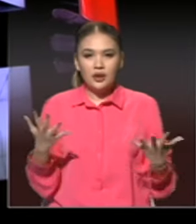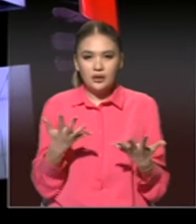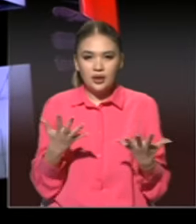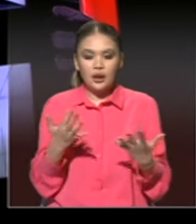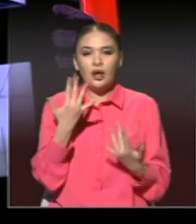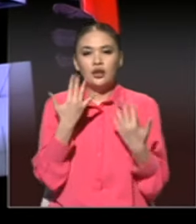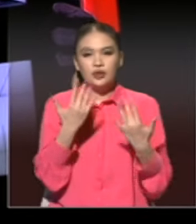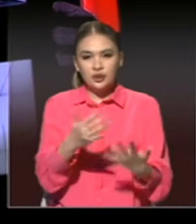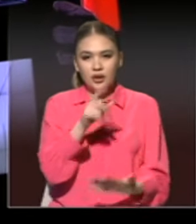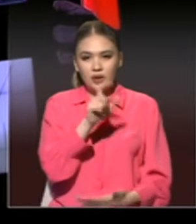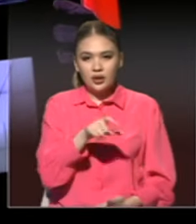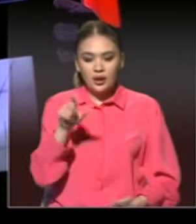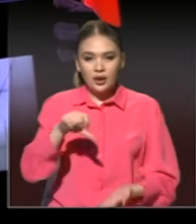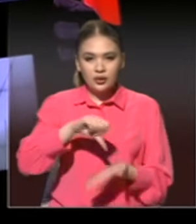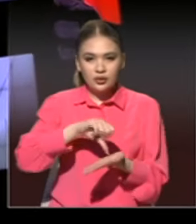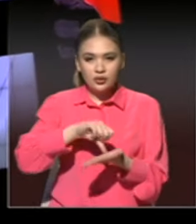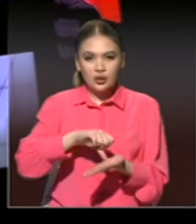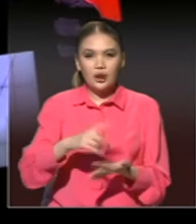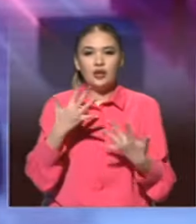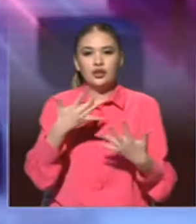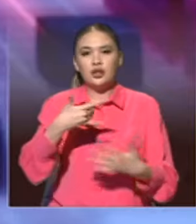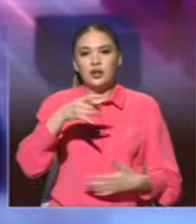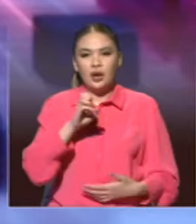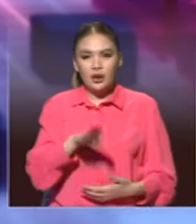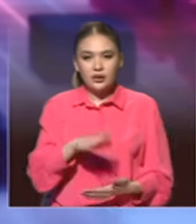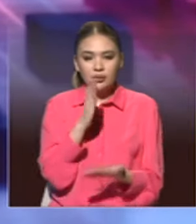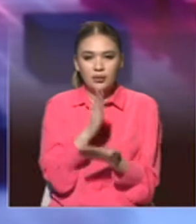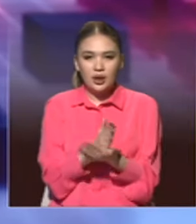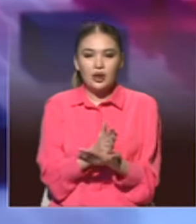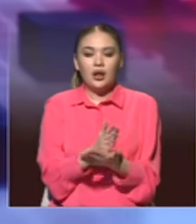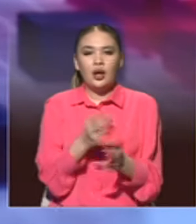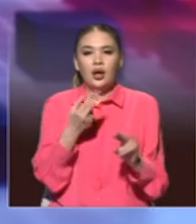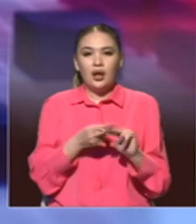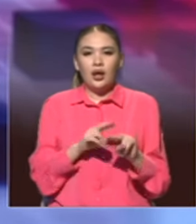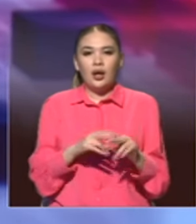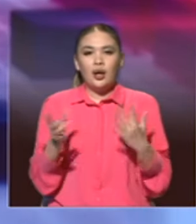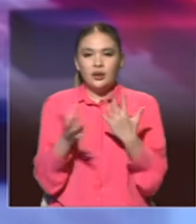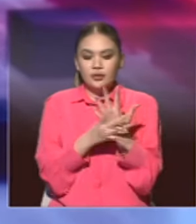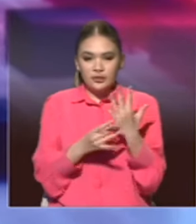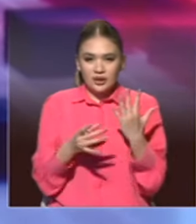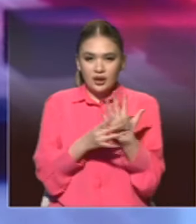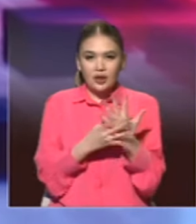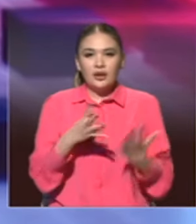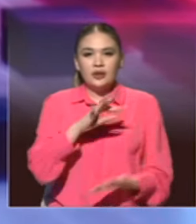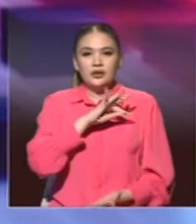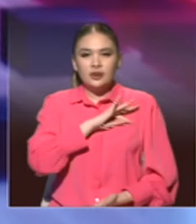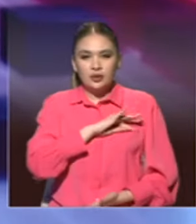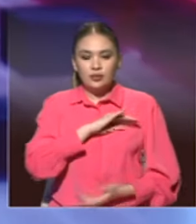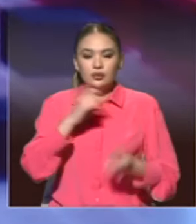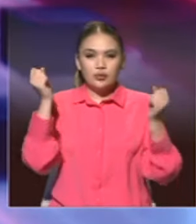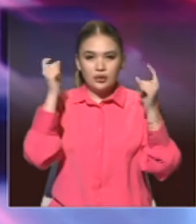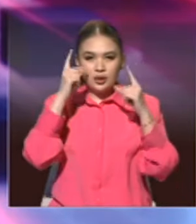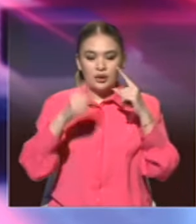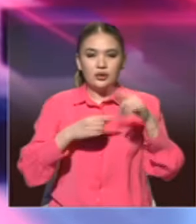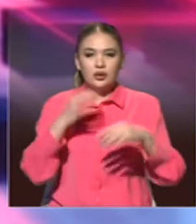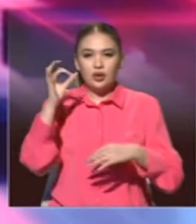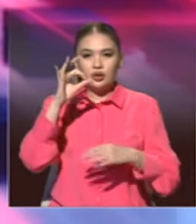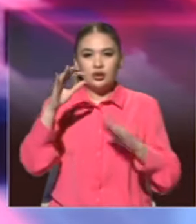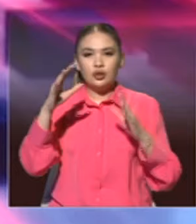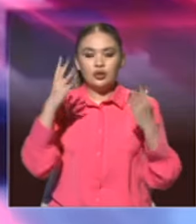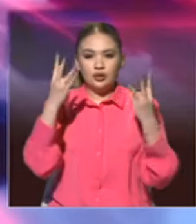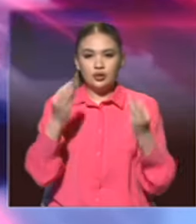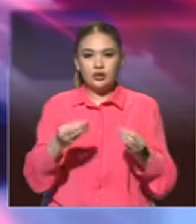бала қатысуда, неше грант бөлінген? Тест немесе емтихан қайсысы тиімді деген сұрақ әлі күнге дейін алыс жақын шетелдерде күн тәртібінен